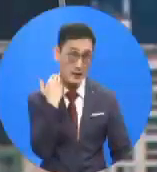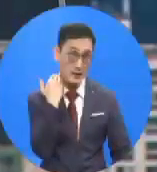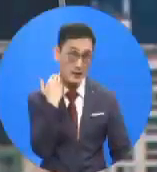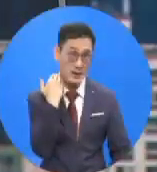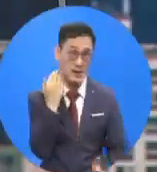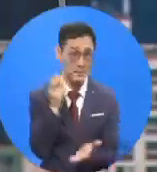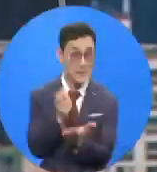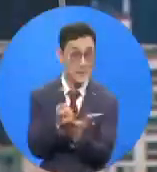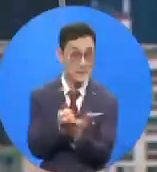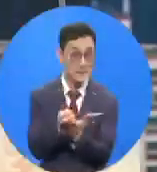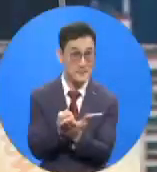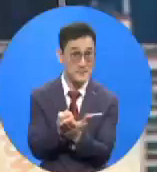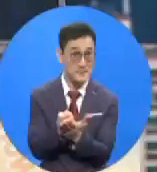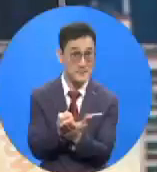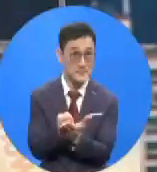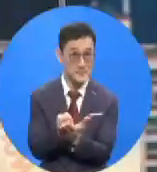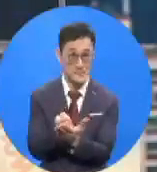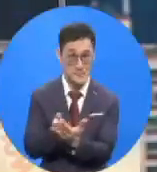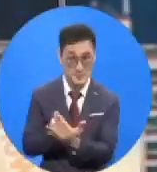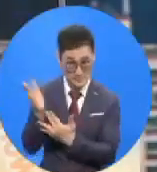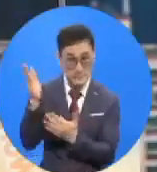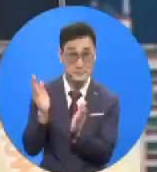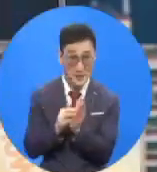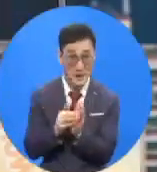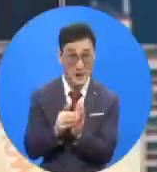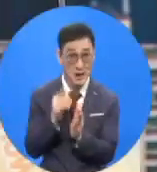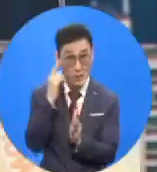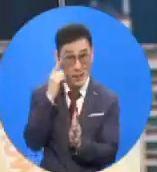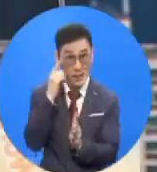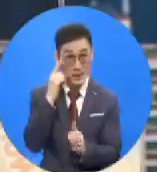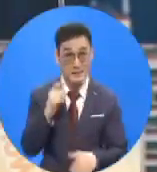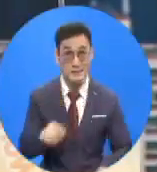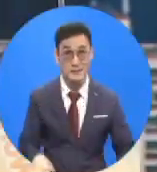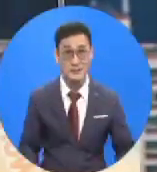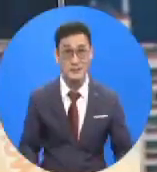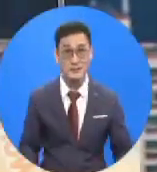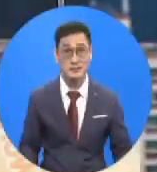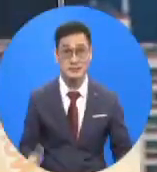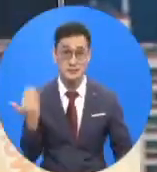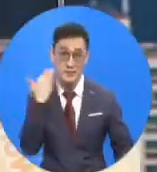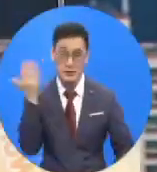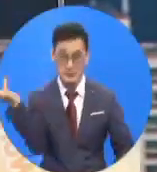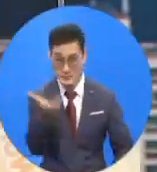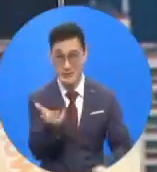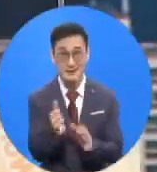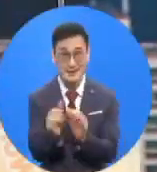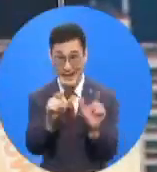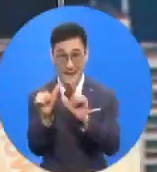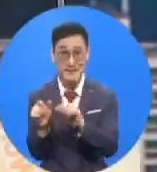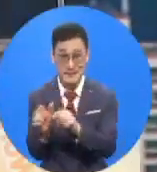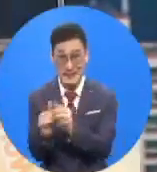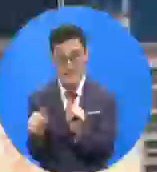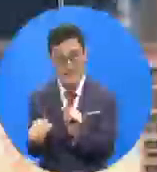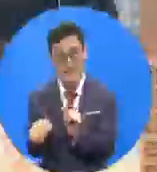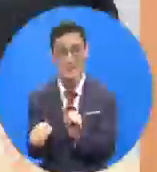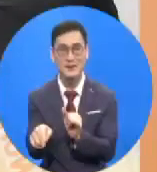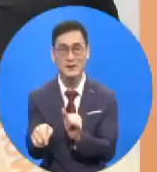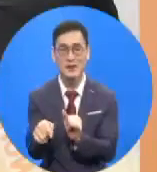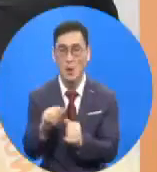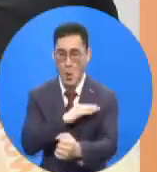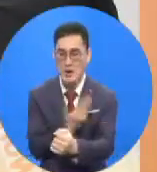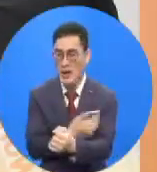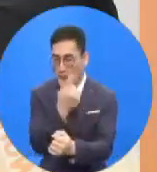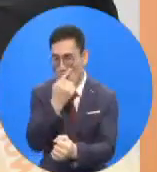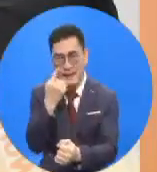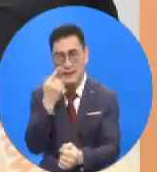됐지 않습니까 그외 통과시켰습니다 그리고 인 차이나의 어떤 권리를 보장해주기 위해서 그래서 2년 살면 뭐 특별하게